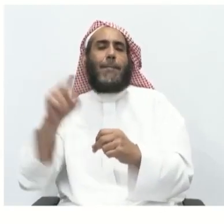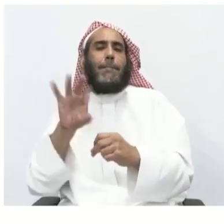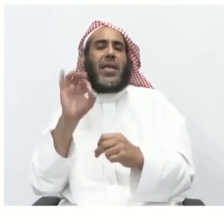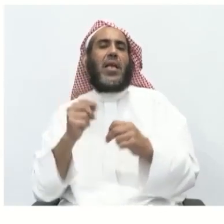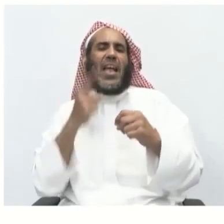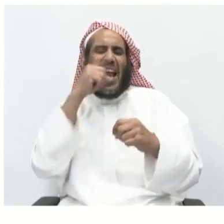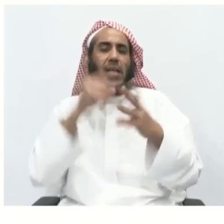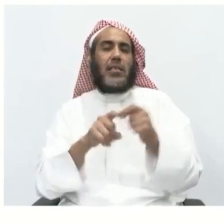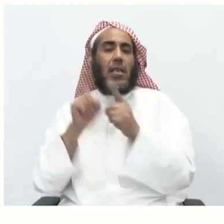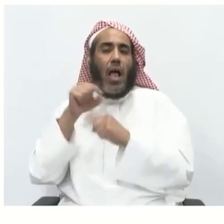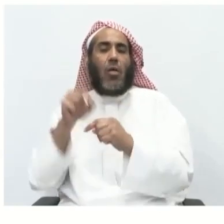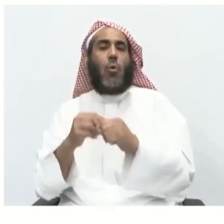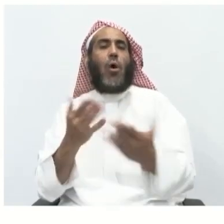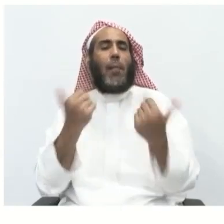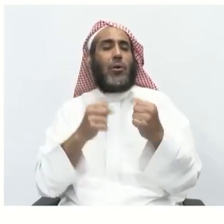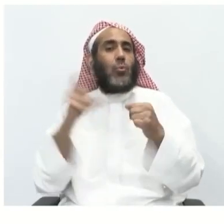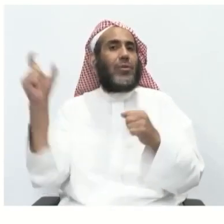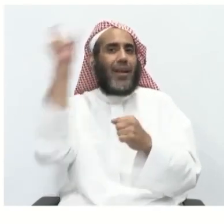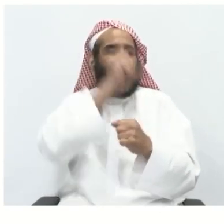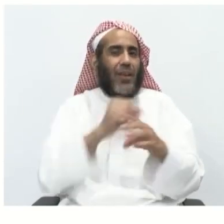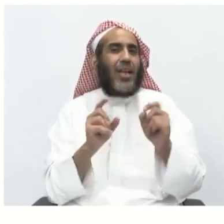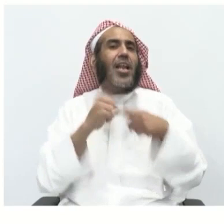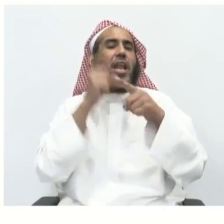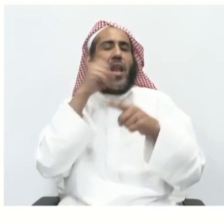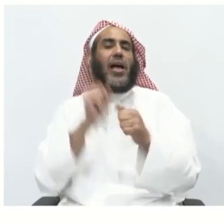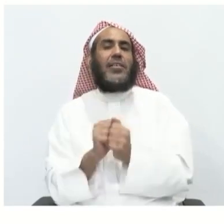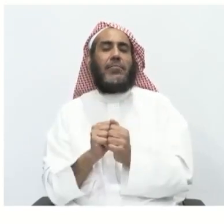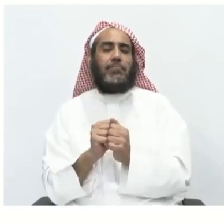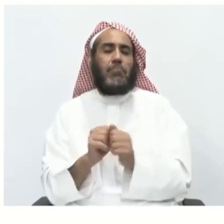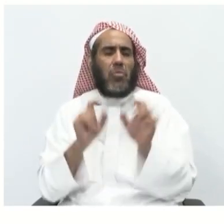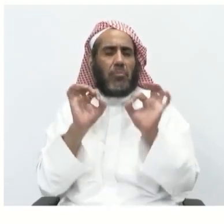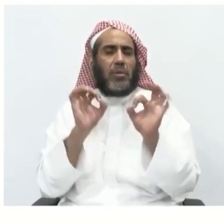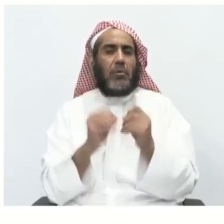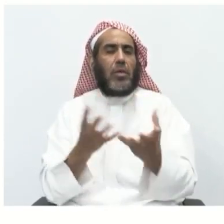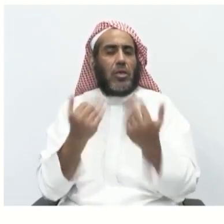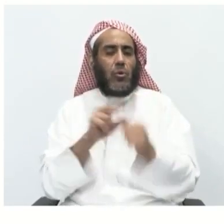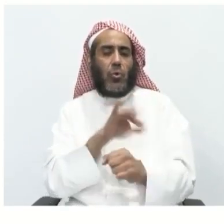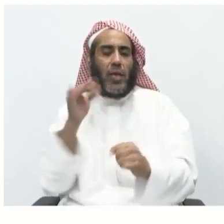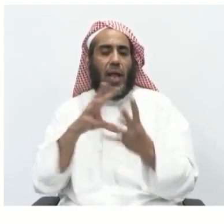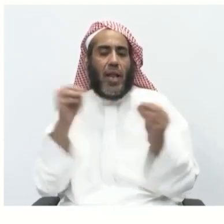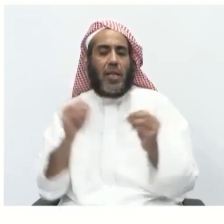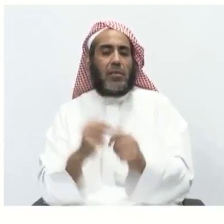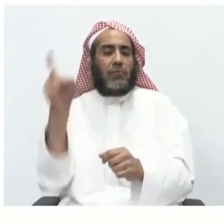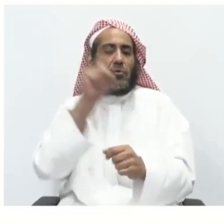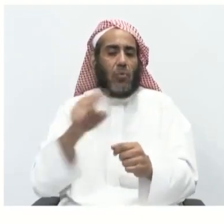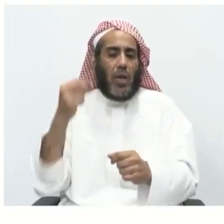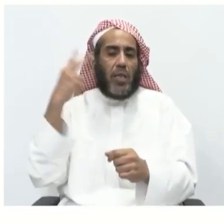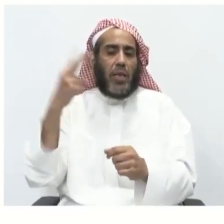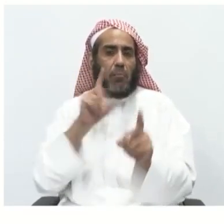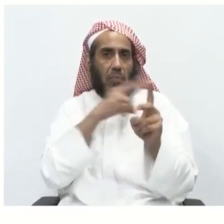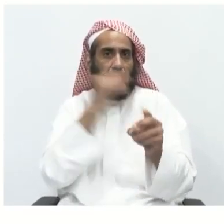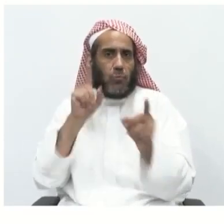النحاس اذا هذا هو المردود النظري للنحاس سيعطيني الناتج في السؤال اثنين